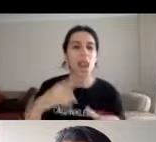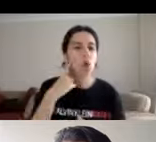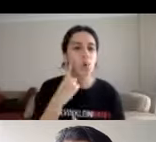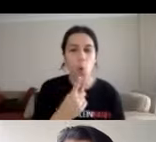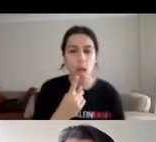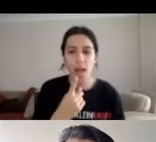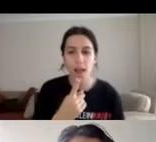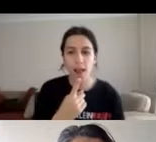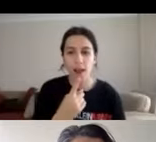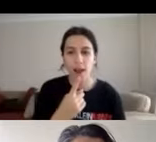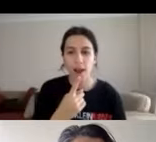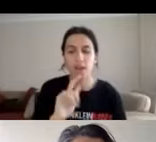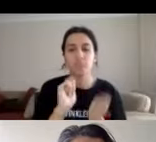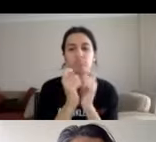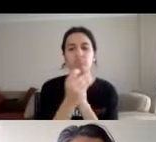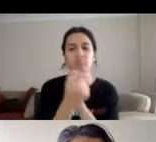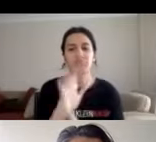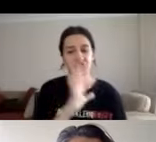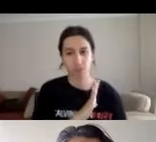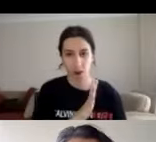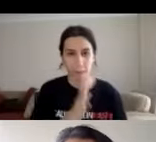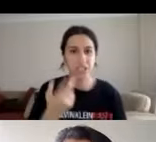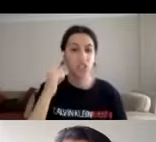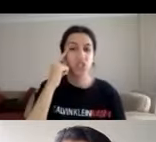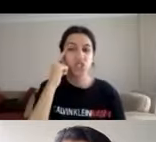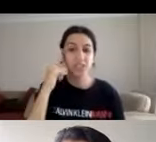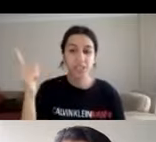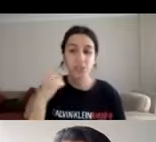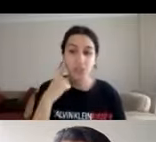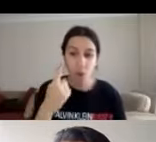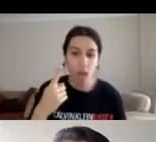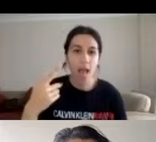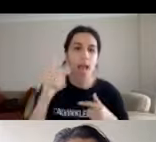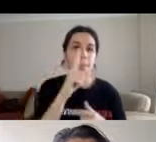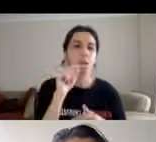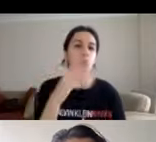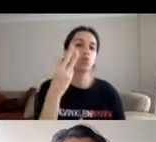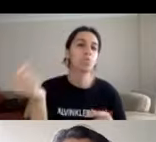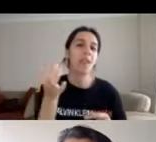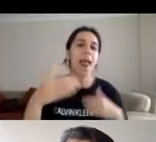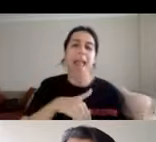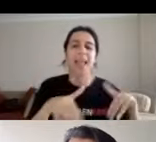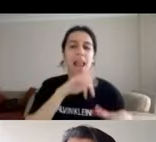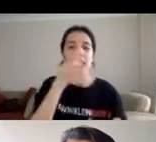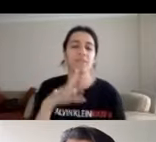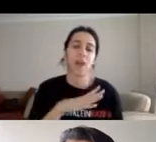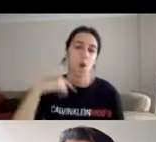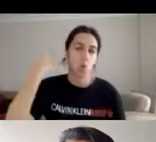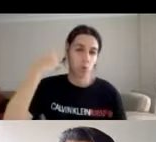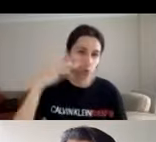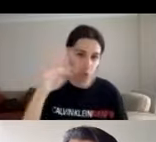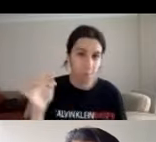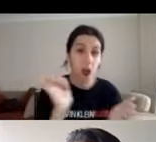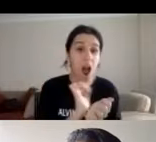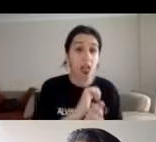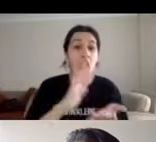tespitler değişmekle birlikte yani Çin nüfusu kadar engelli olduğunu tahmin ediyoruz. Aile ve arkadaş çevresiyle 2.2 milyar kişi.